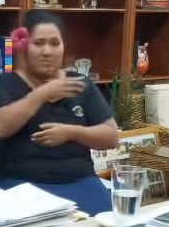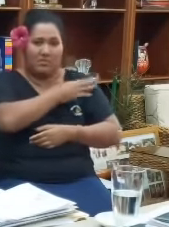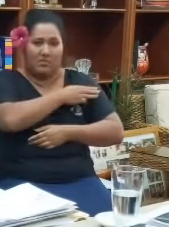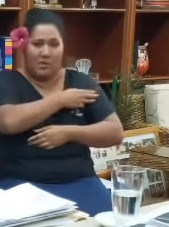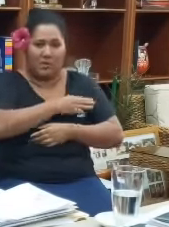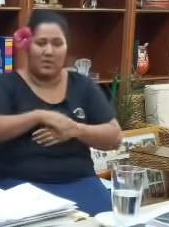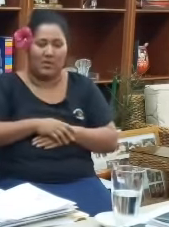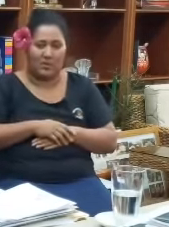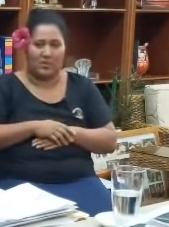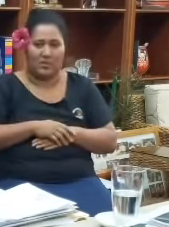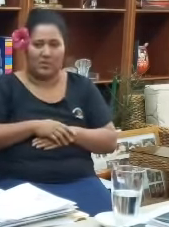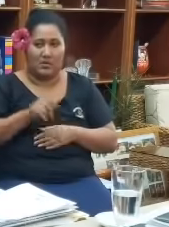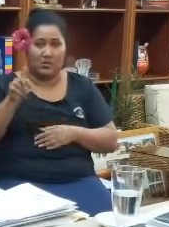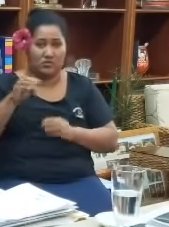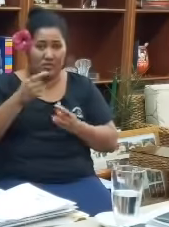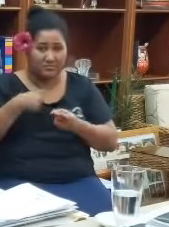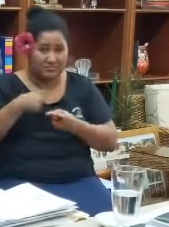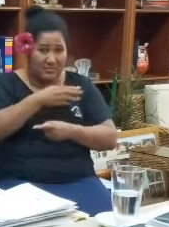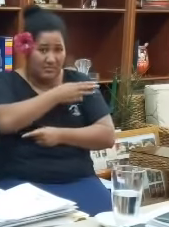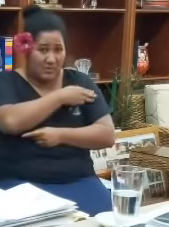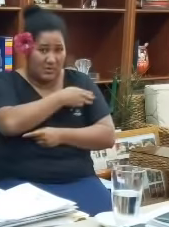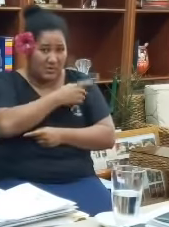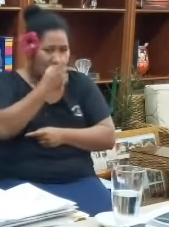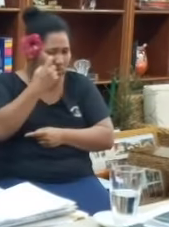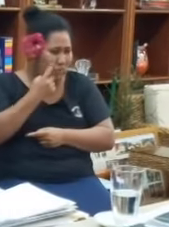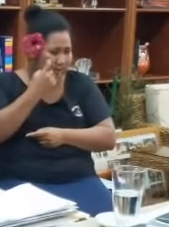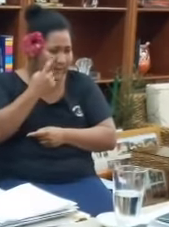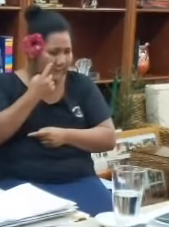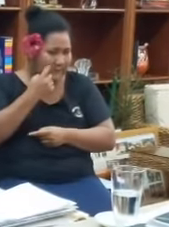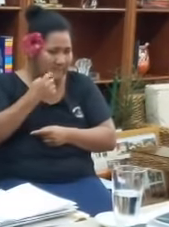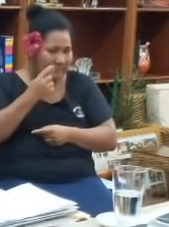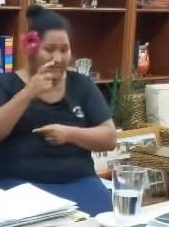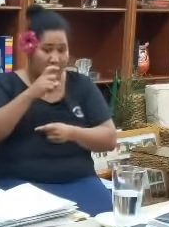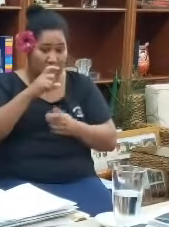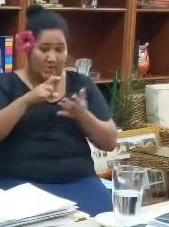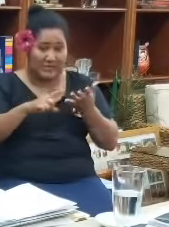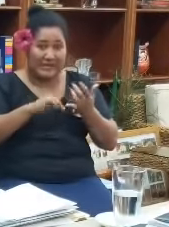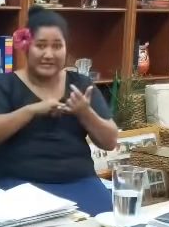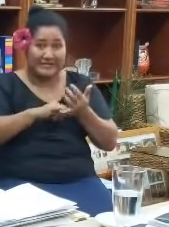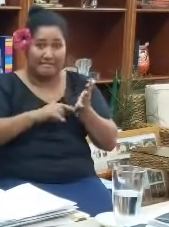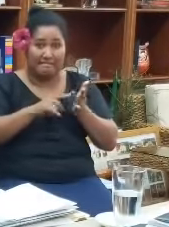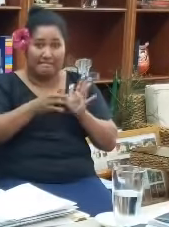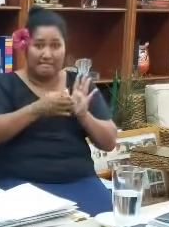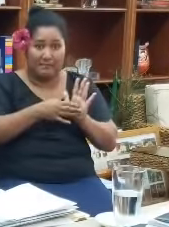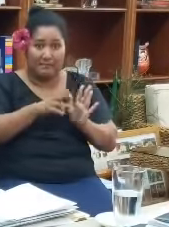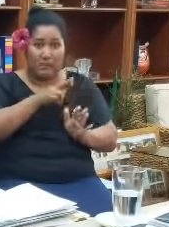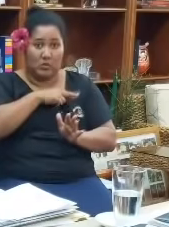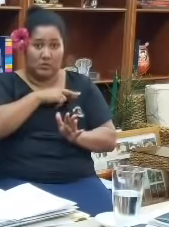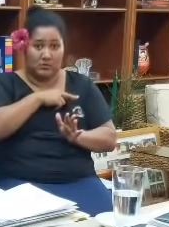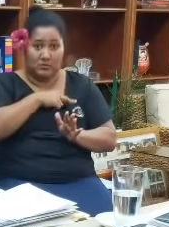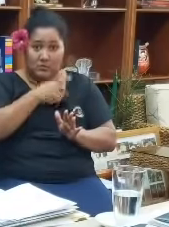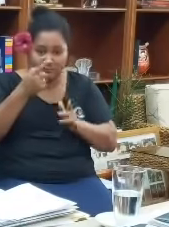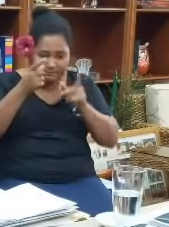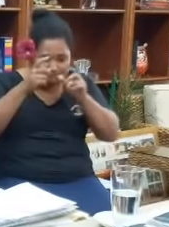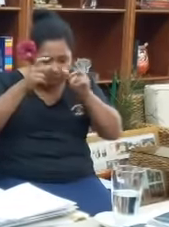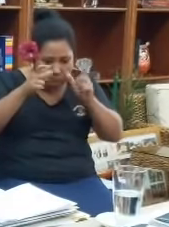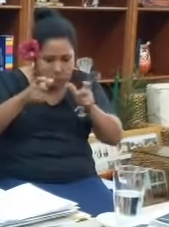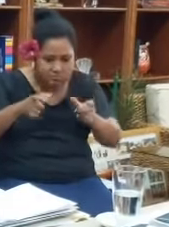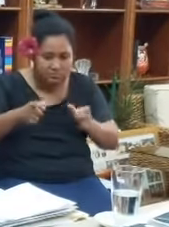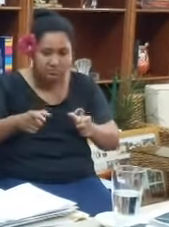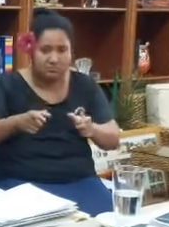olo o tom faya la le tanga lua ngal kastum suwa ole